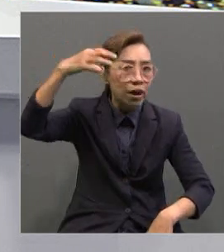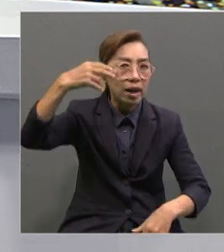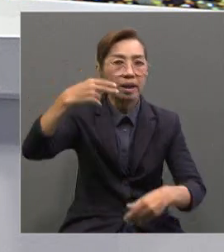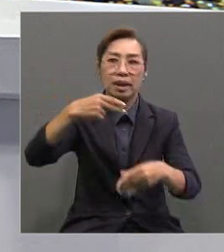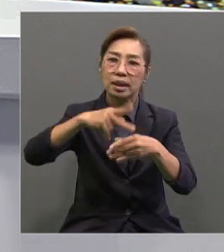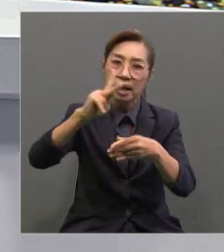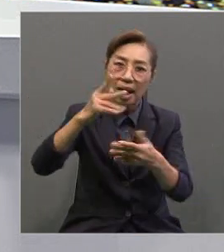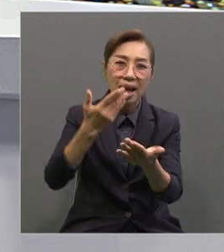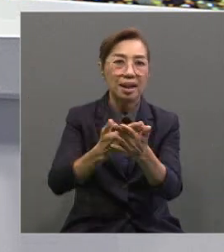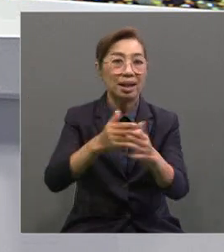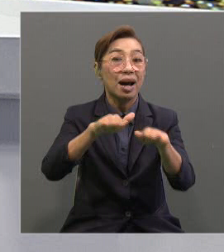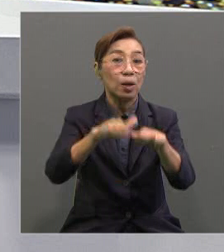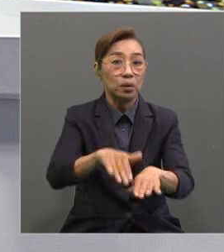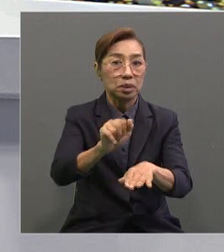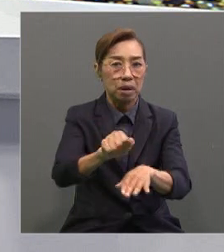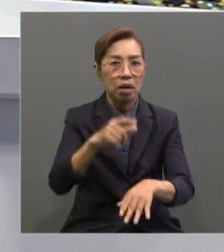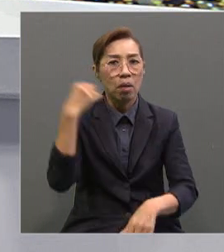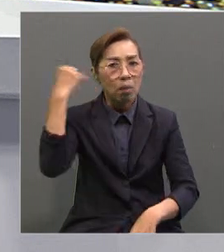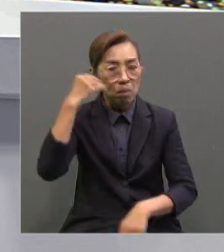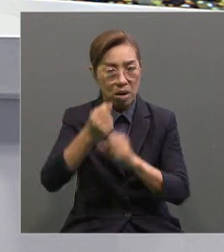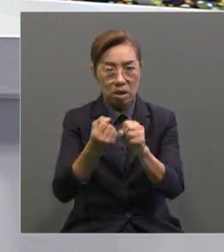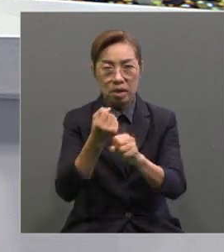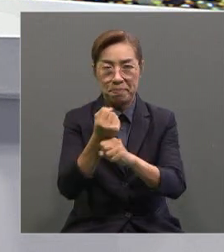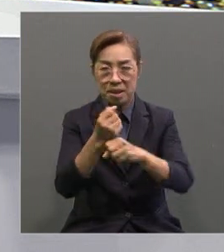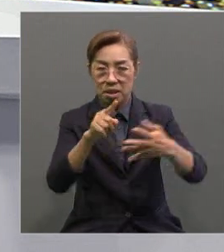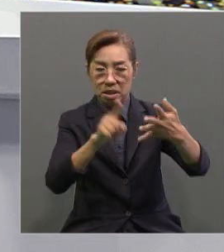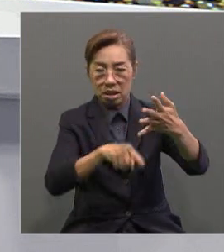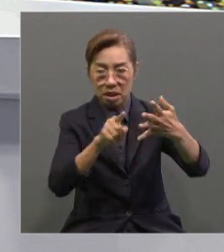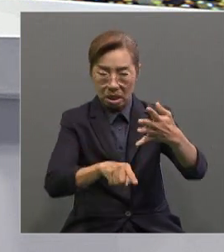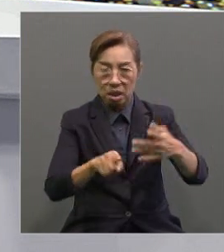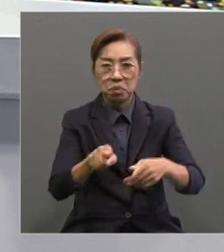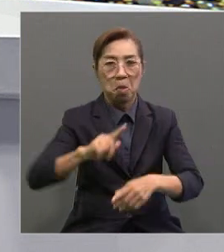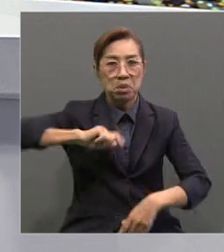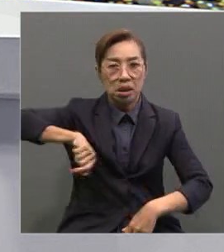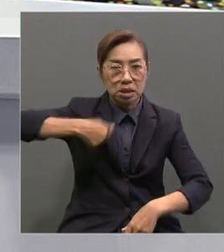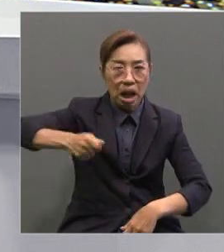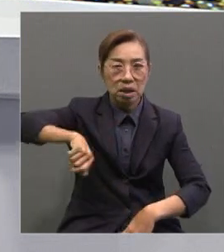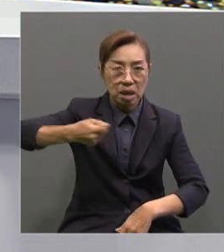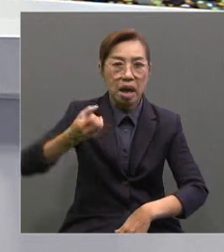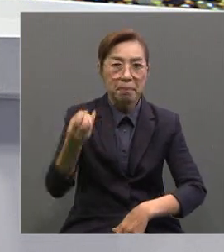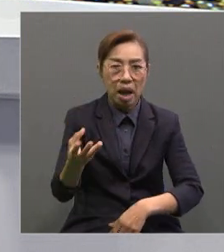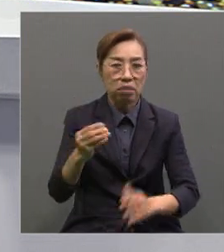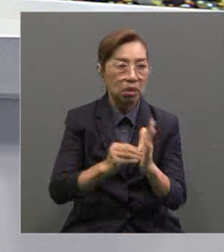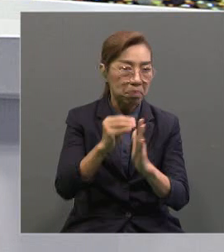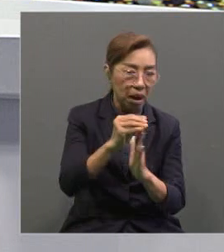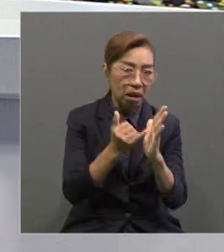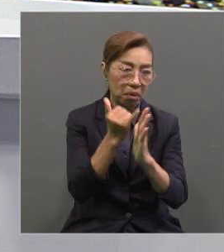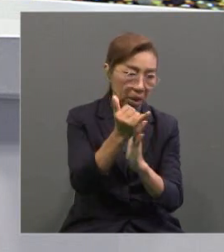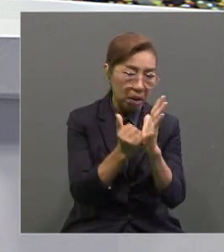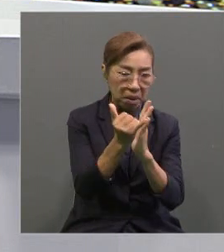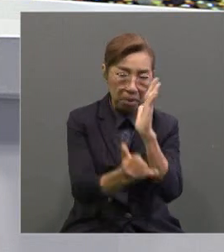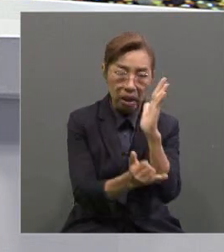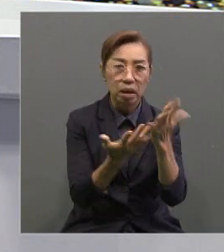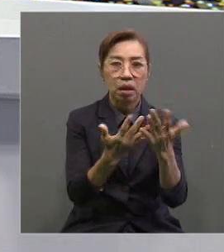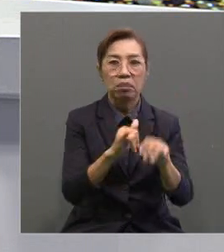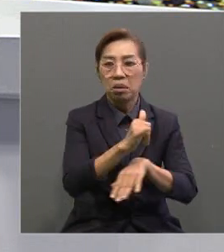เพราะว่าช่วงปลายปีแบบนี้เนอะคนก็ใช้เงินค่อนค่อนข้างเยอะอ่ะนะคะไปเลี้ยงฉลองเรื่องของการเดินทางถ้าว่าลดสิ่งต่างๆเหล่า